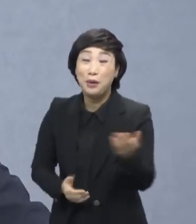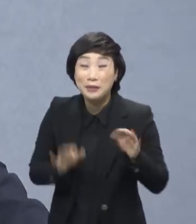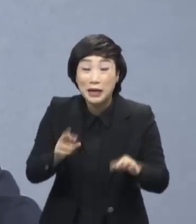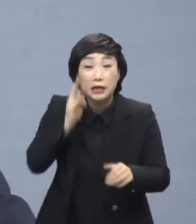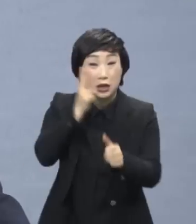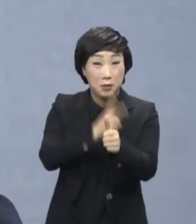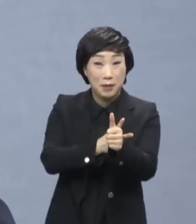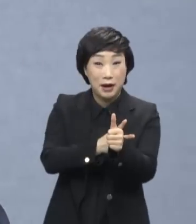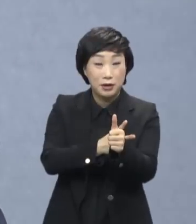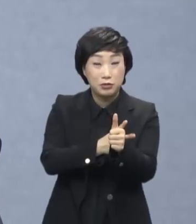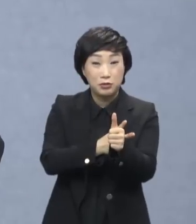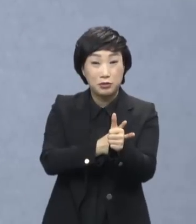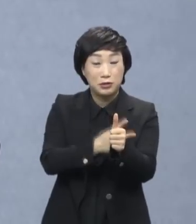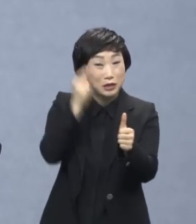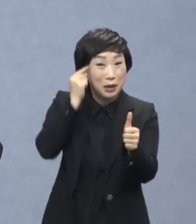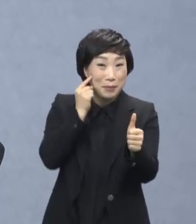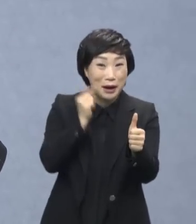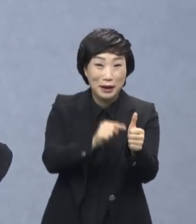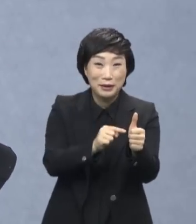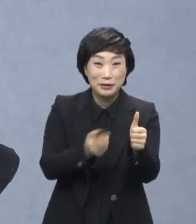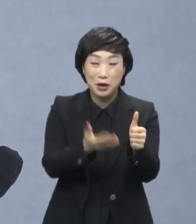사도 바울이 사울 시대에